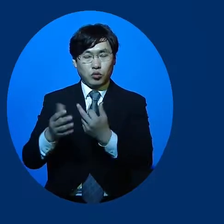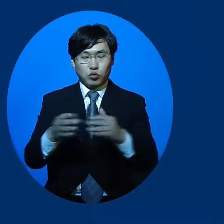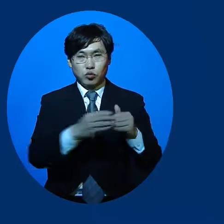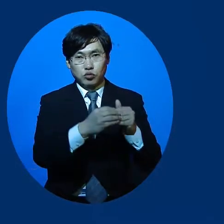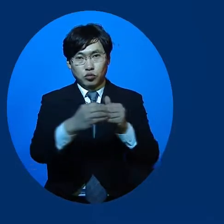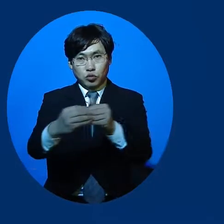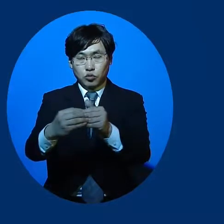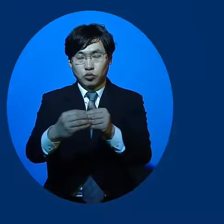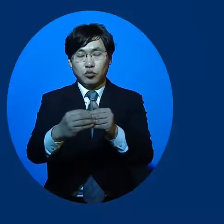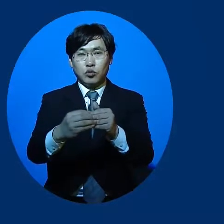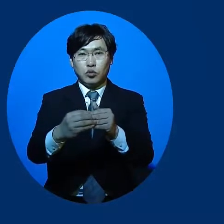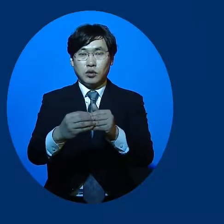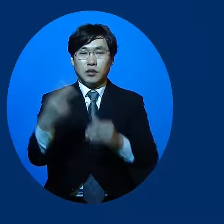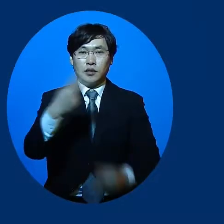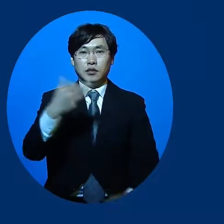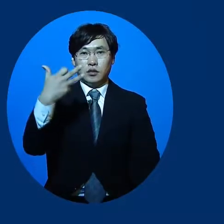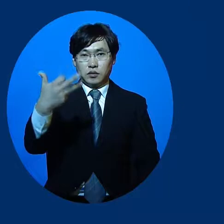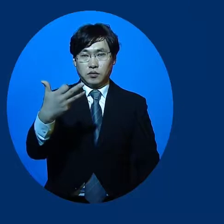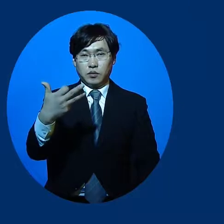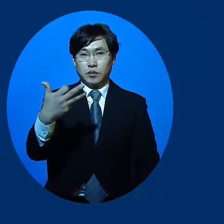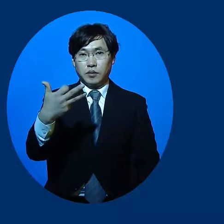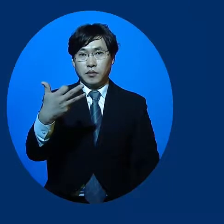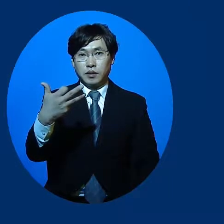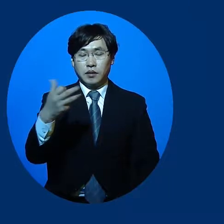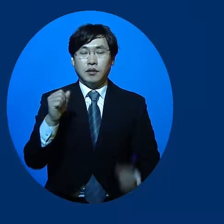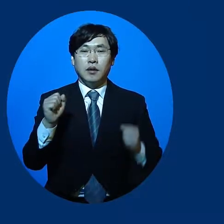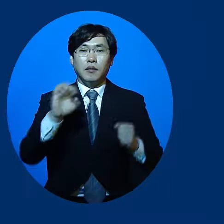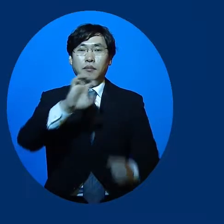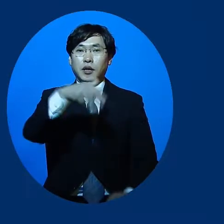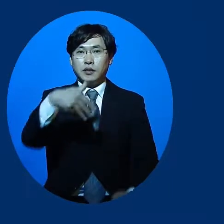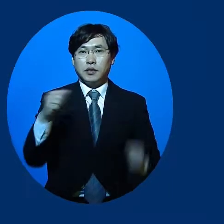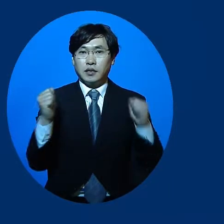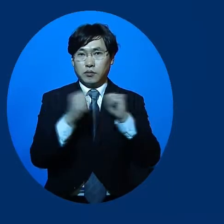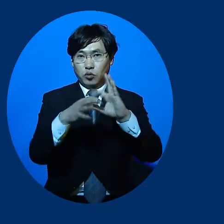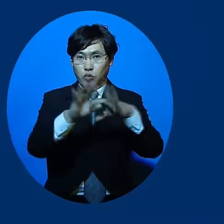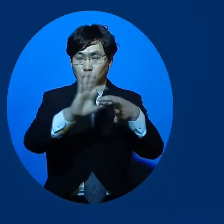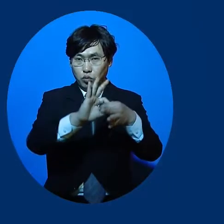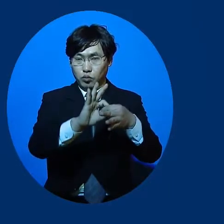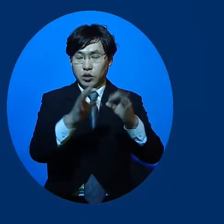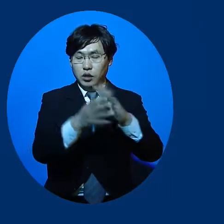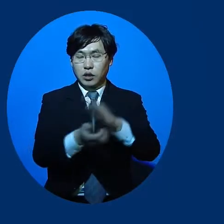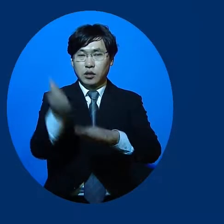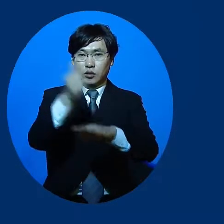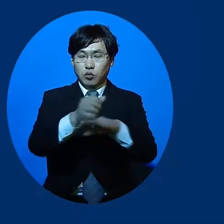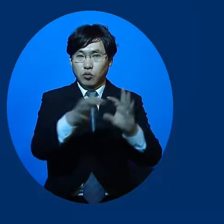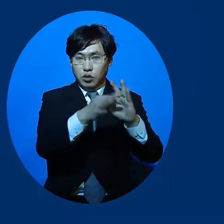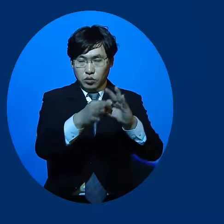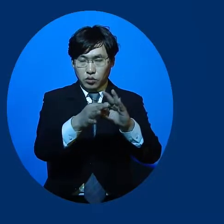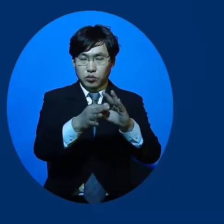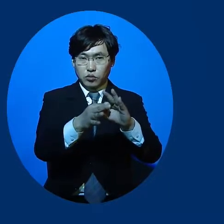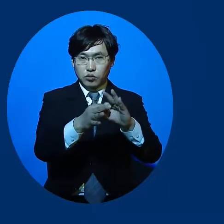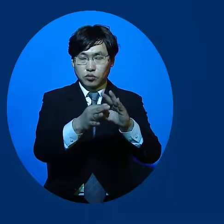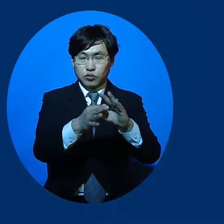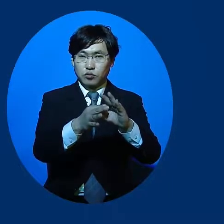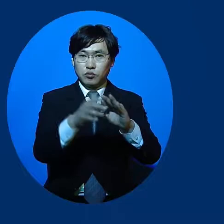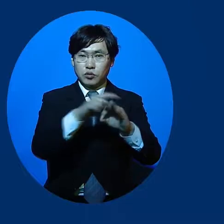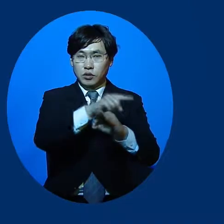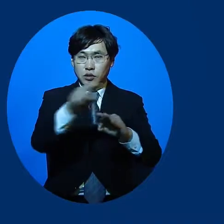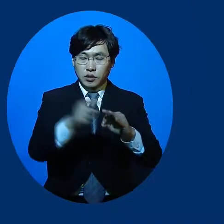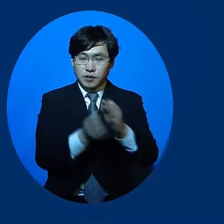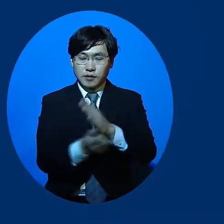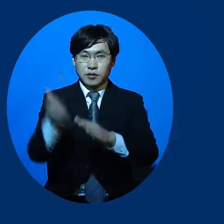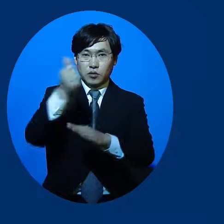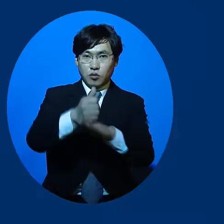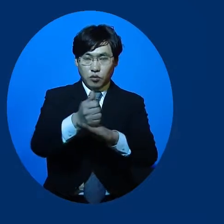주도적으로 준비한 2018년 평창 동계 패럴림픽의 성공적 개최를 통해서 이루어낸